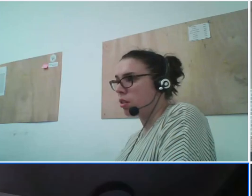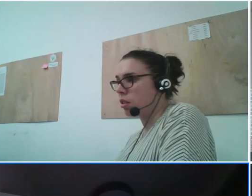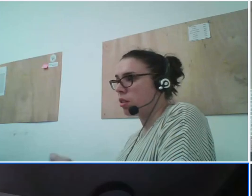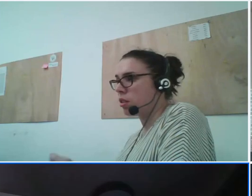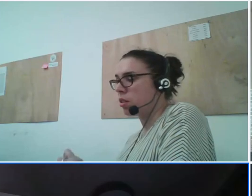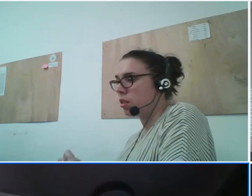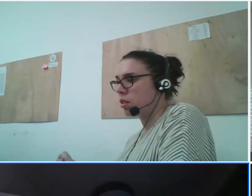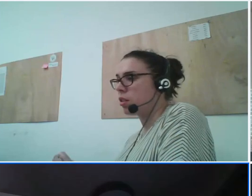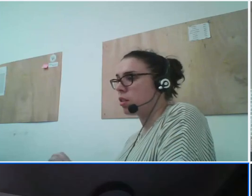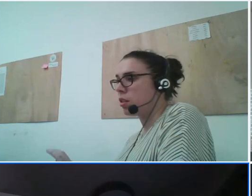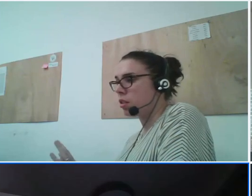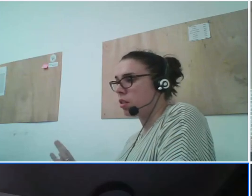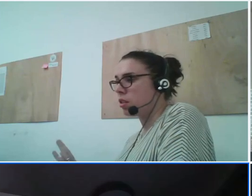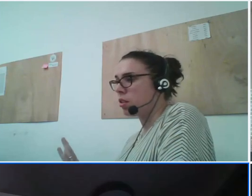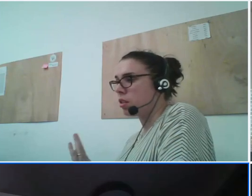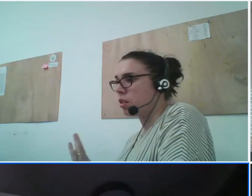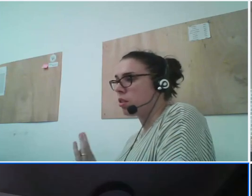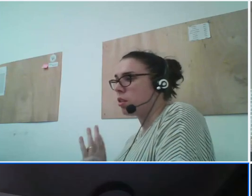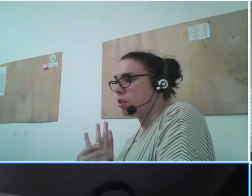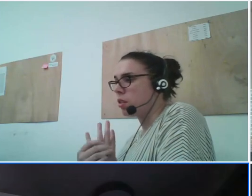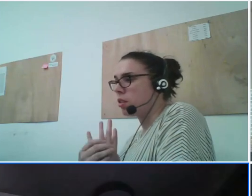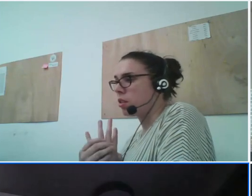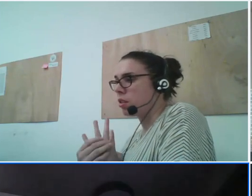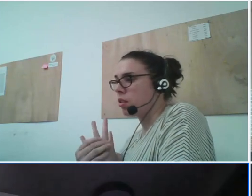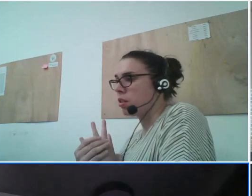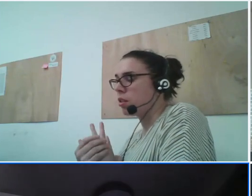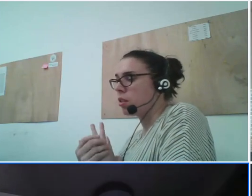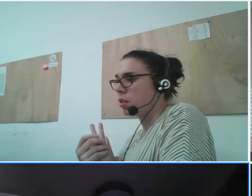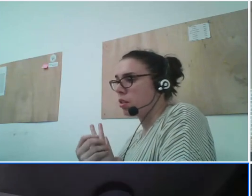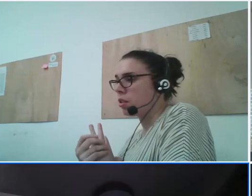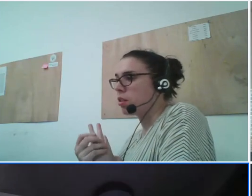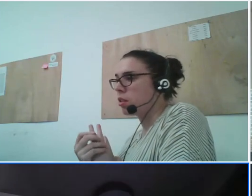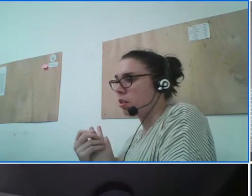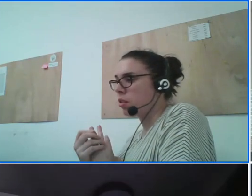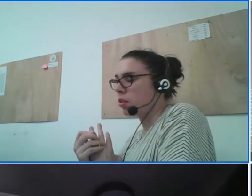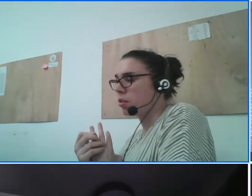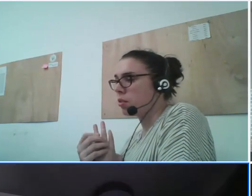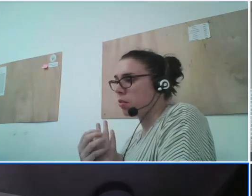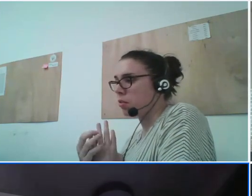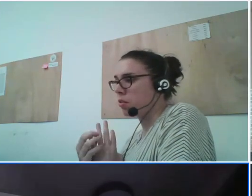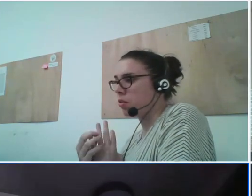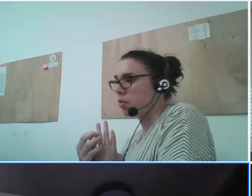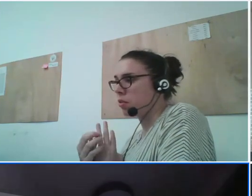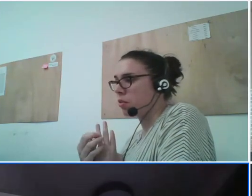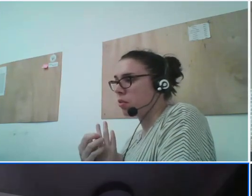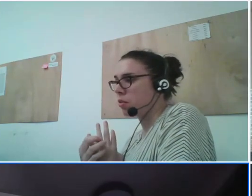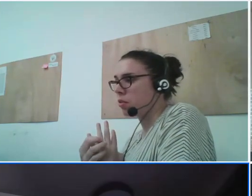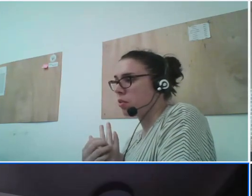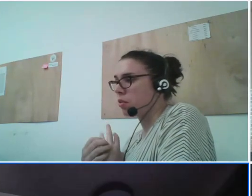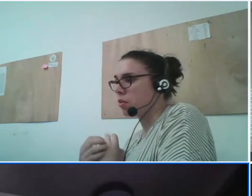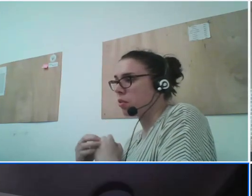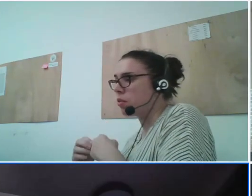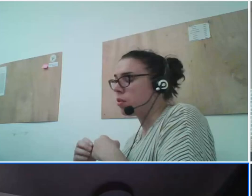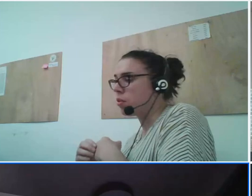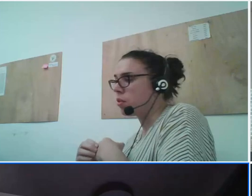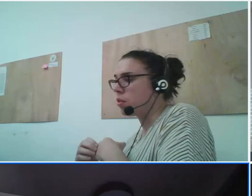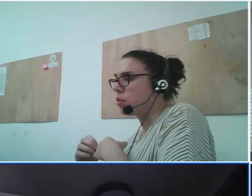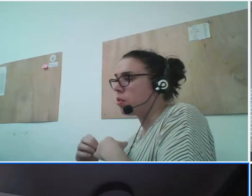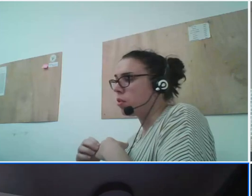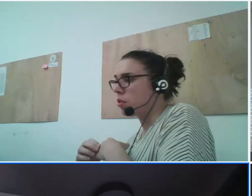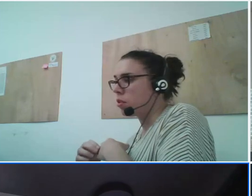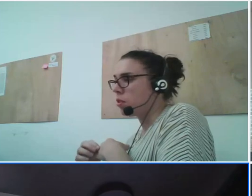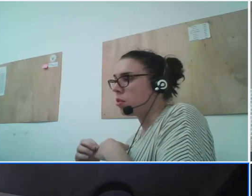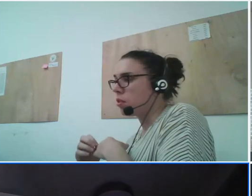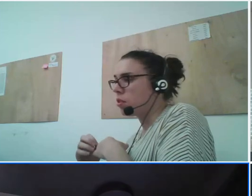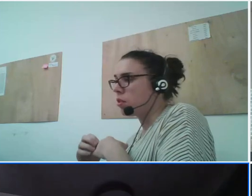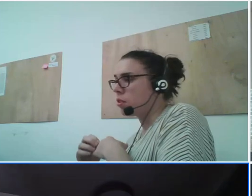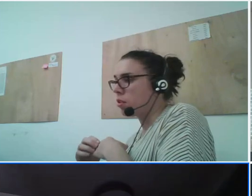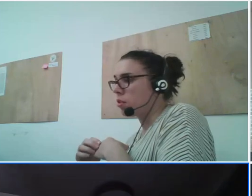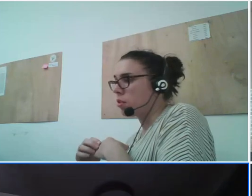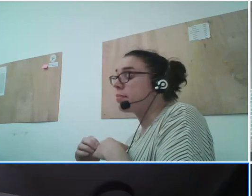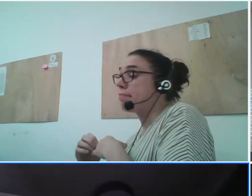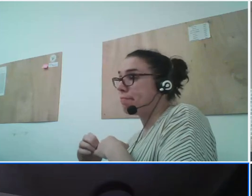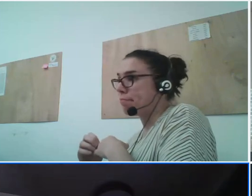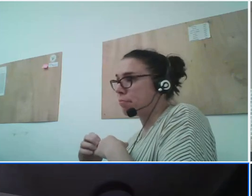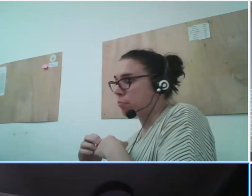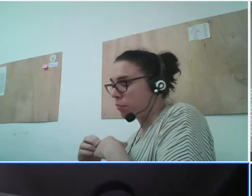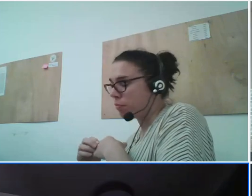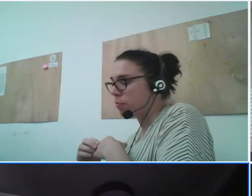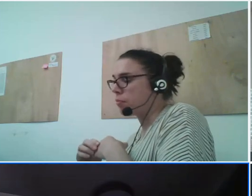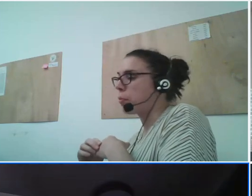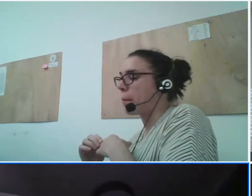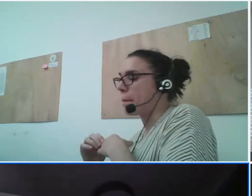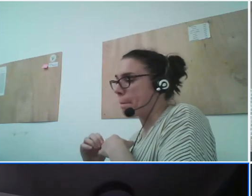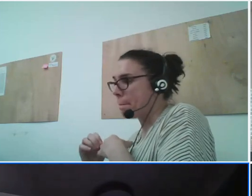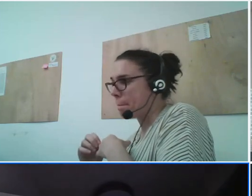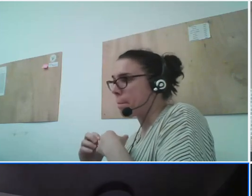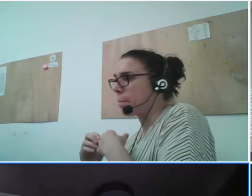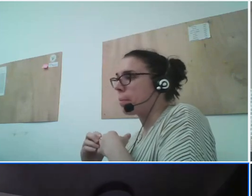maturo da questo punto di vista, necessariamente, no? Per cui erano dati che spesso erano dati personali dentro, diritti di terzi dentro,